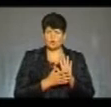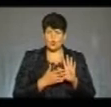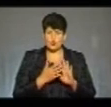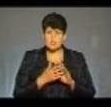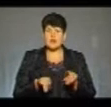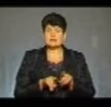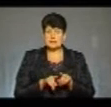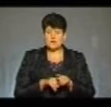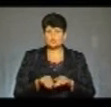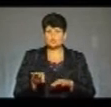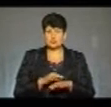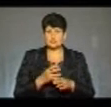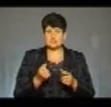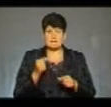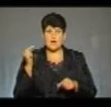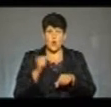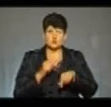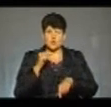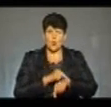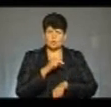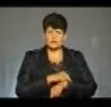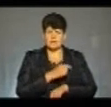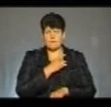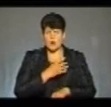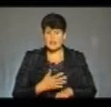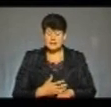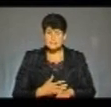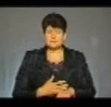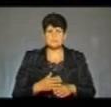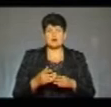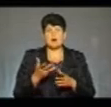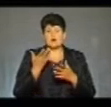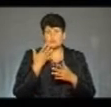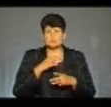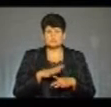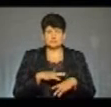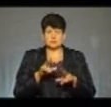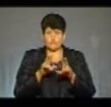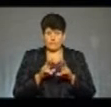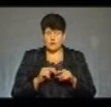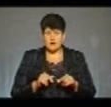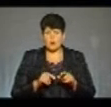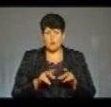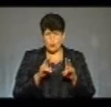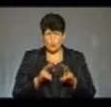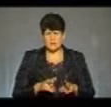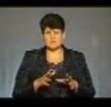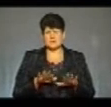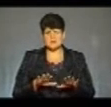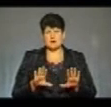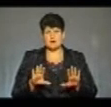дружина отримала осколочні поранення. В ході попередньої інформації, вже огляд місця події